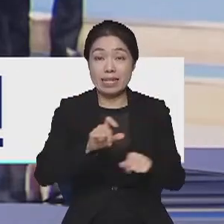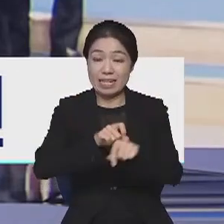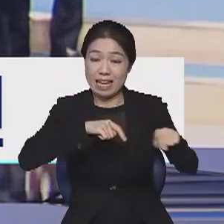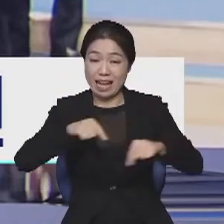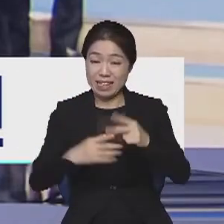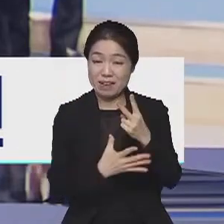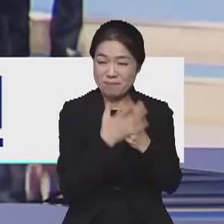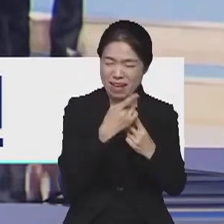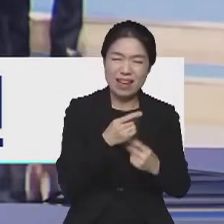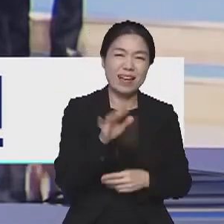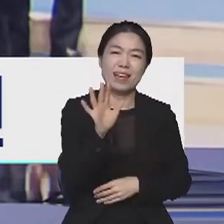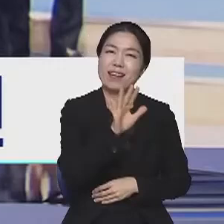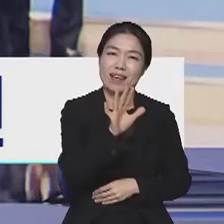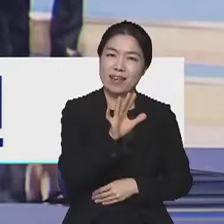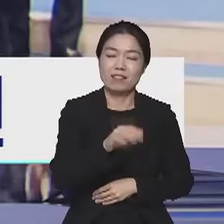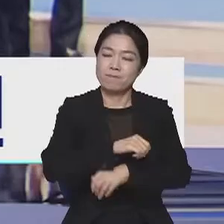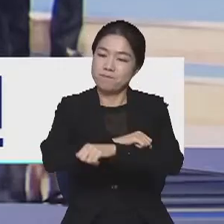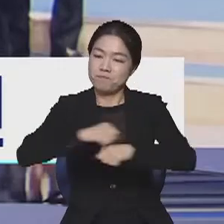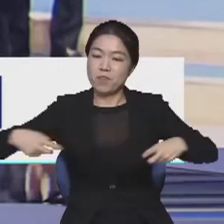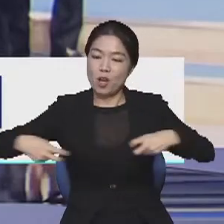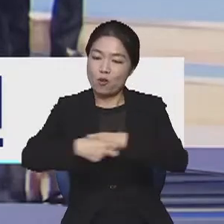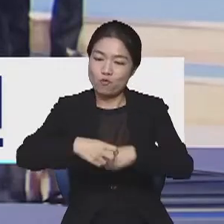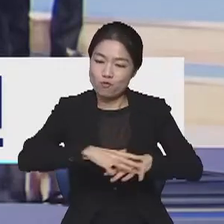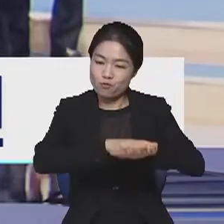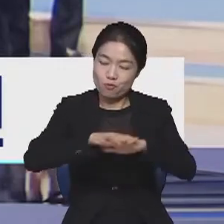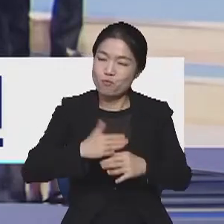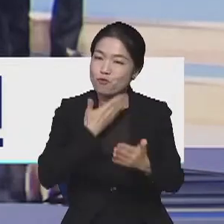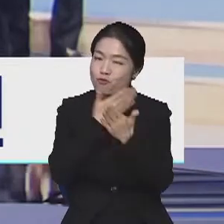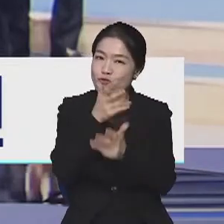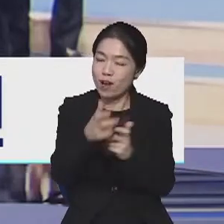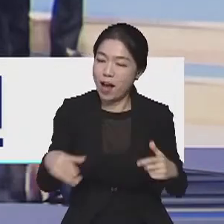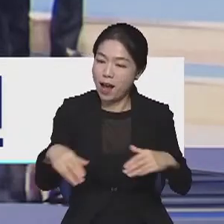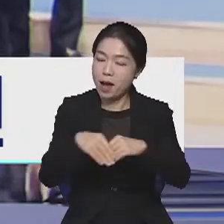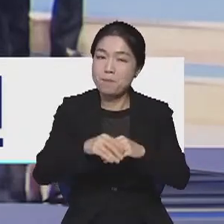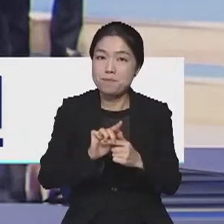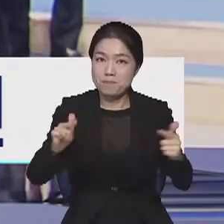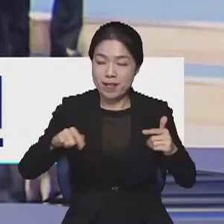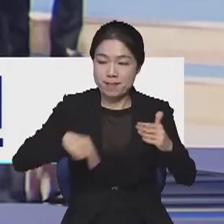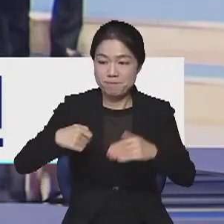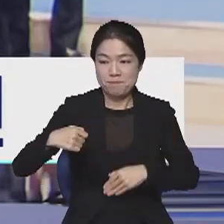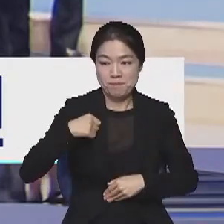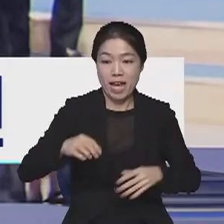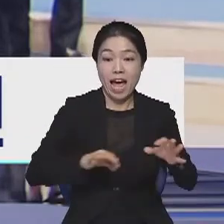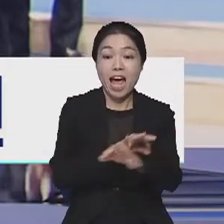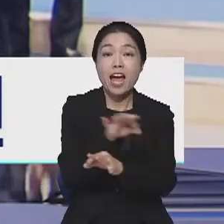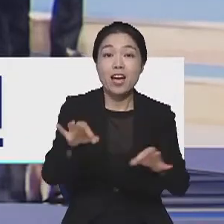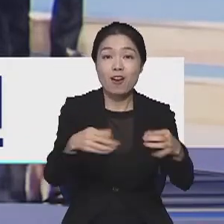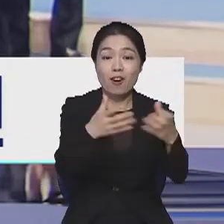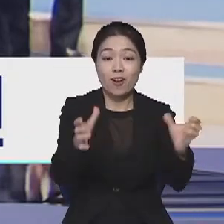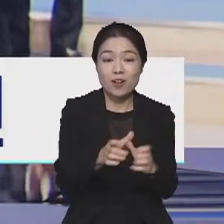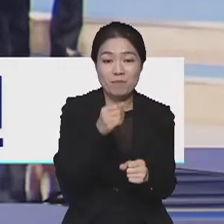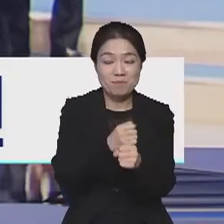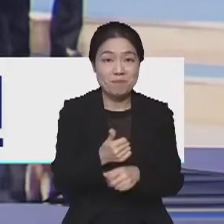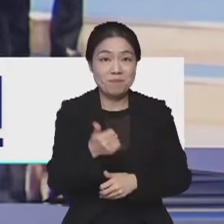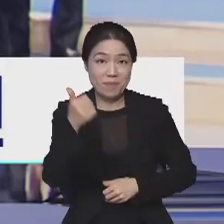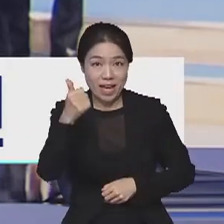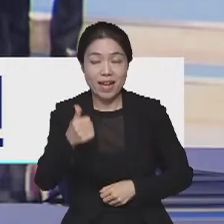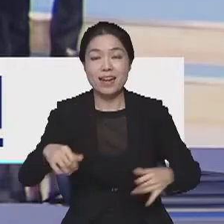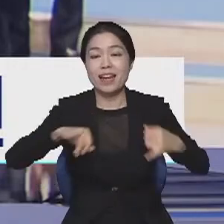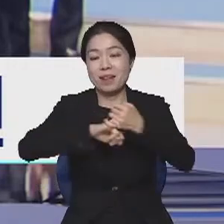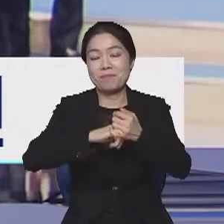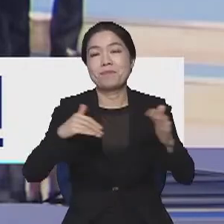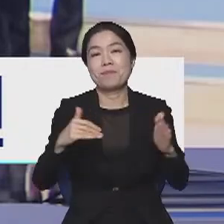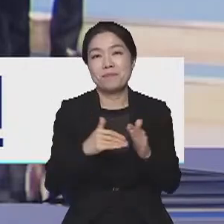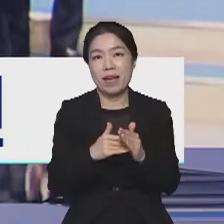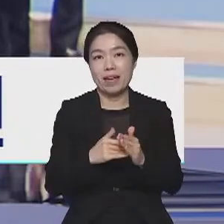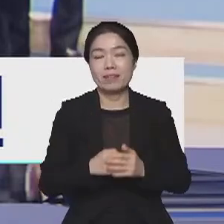행정통합을 추진하는 것보다는 초광역 교통망과 핵심 산업의 협력 등 내실 있는 경제 공동체를 만들어가자고 약속했습니다.